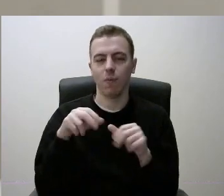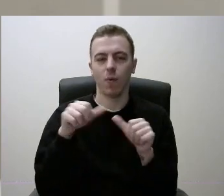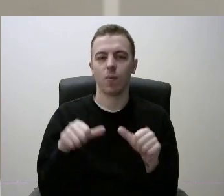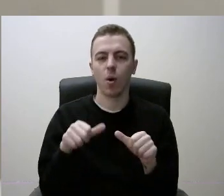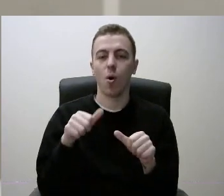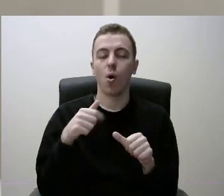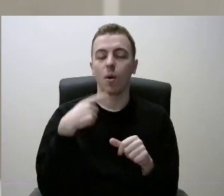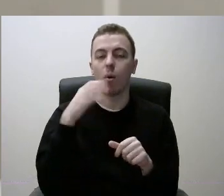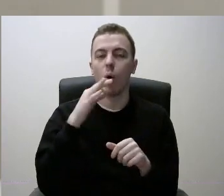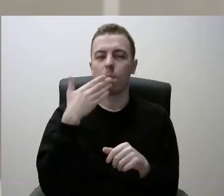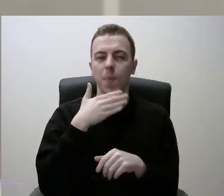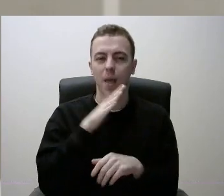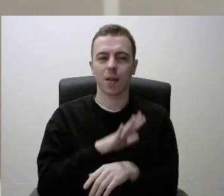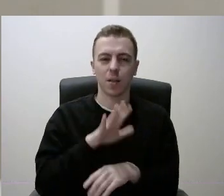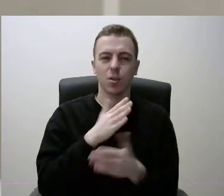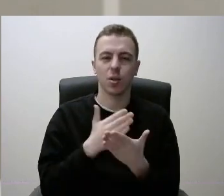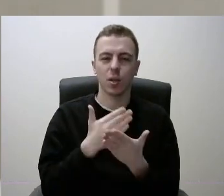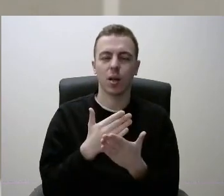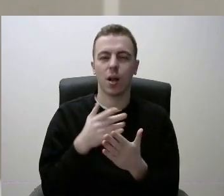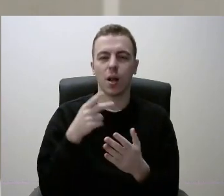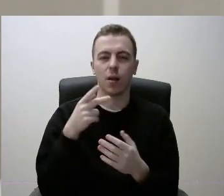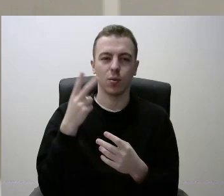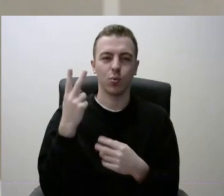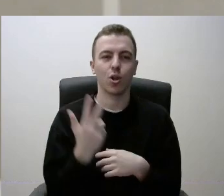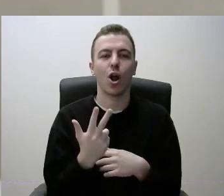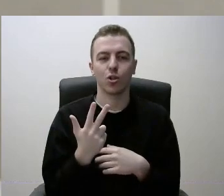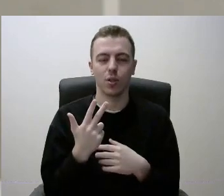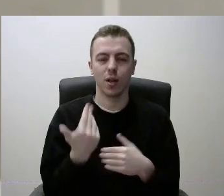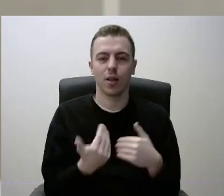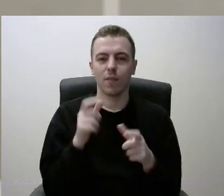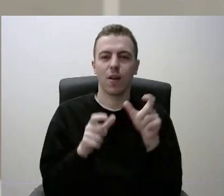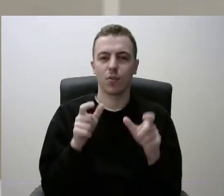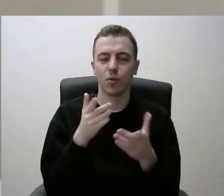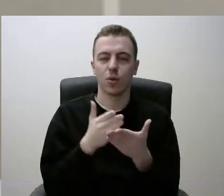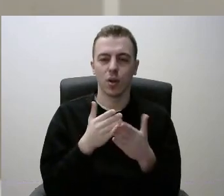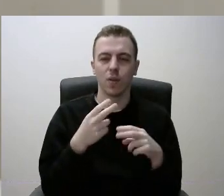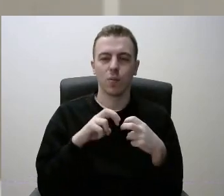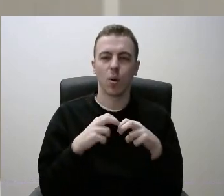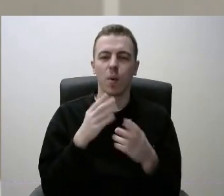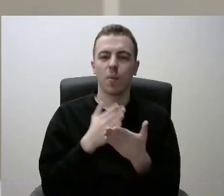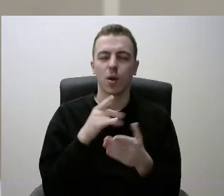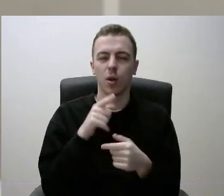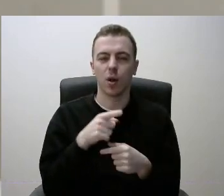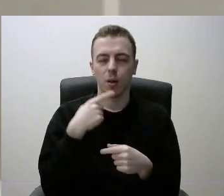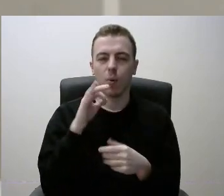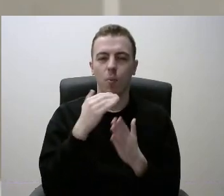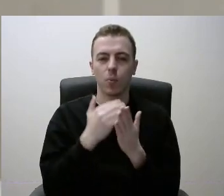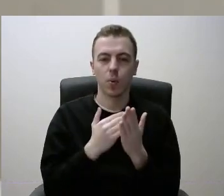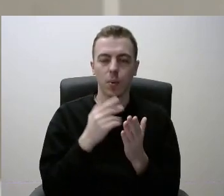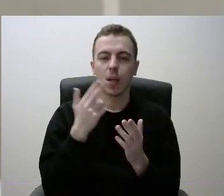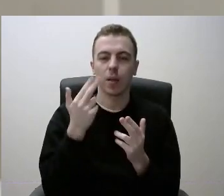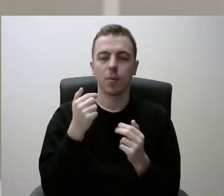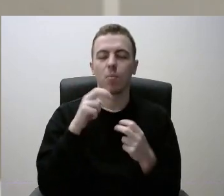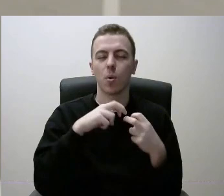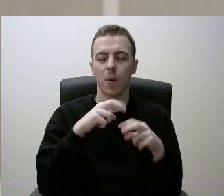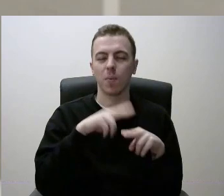pietinę dalį, kurio dalyvauja gyvena turbūt 2/3 miesto gyventojų, ten problematika yra šiek tiek kita. Kalbant apie parkavimo vietas, taip tai yra problema, taip